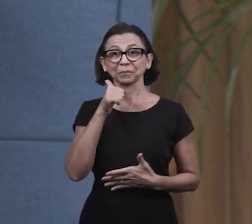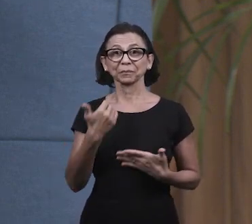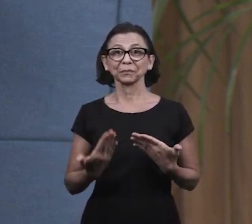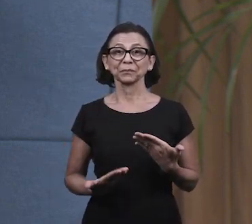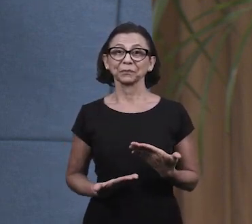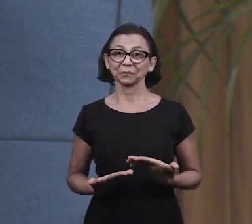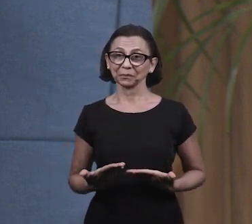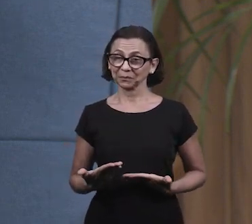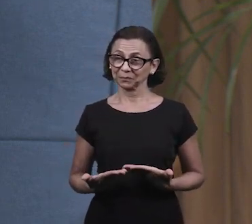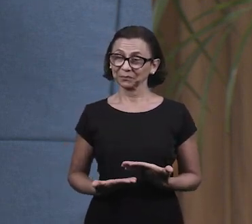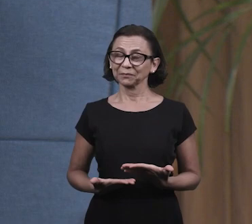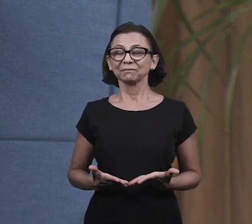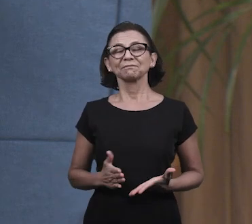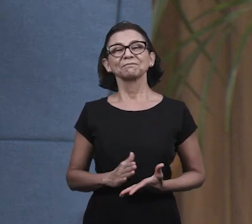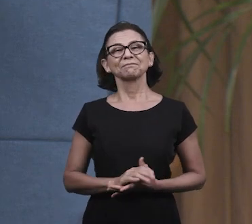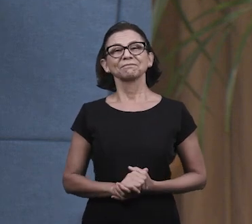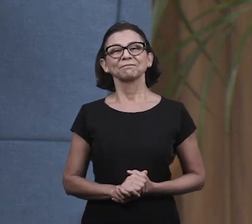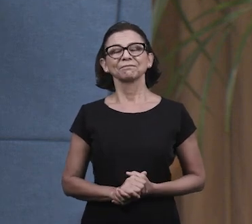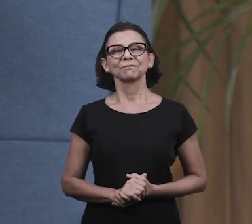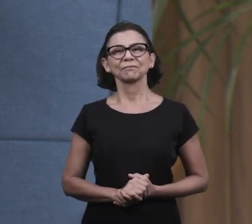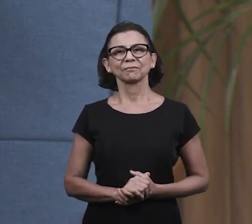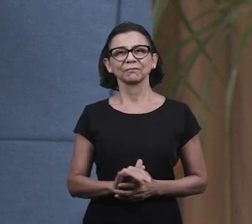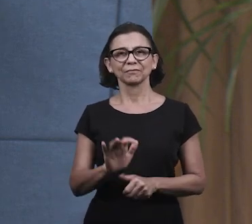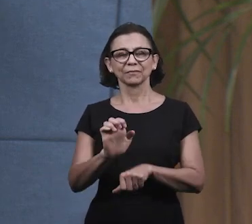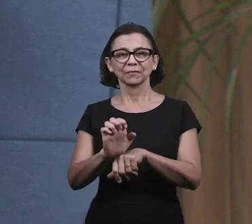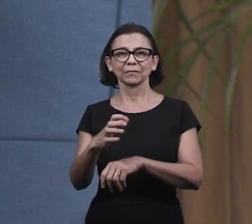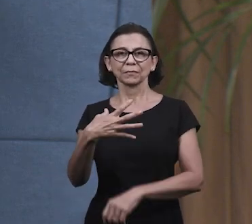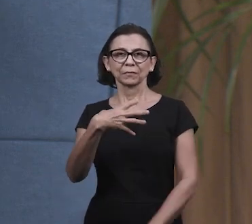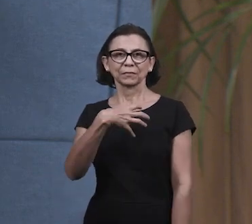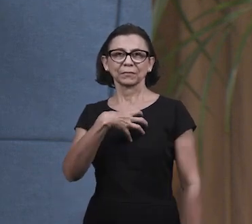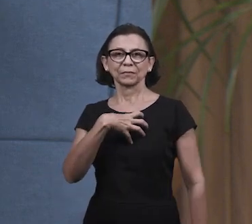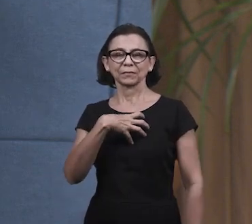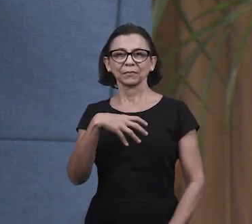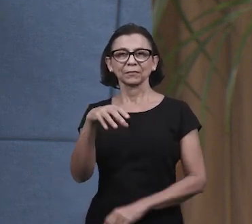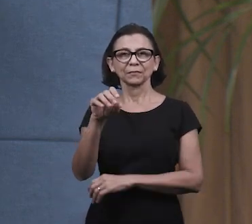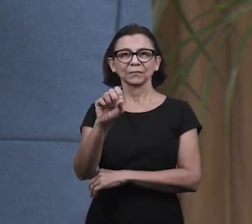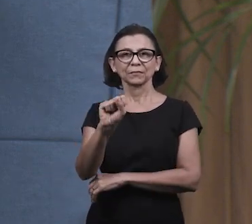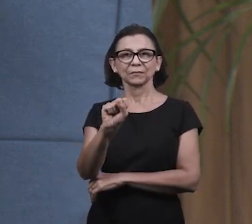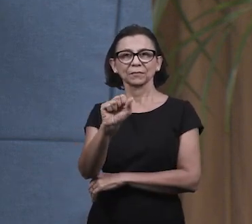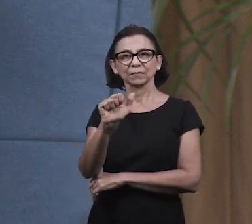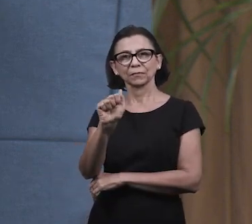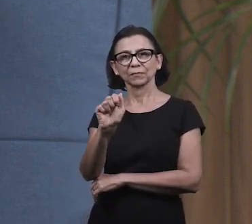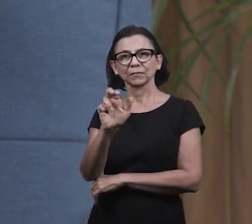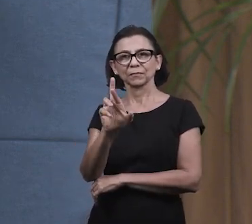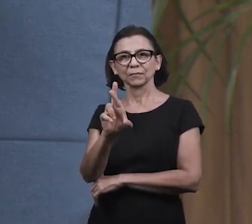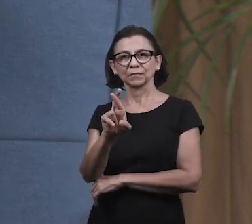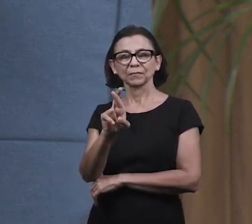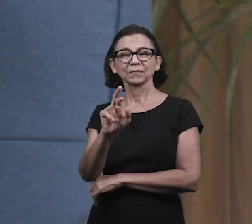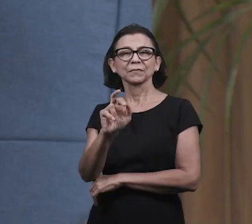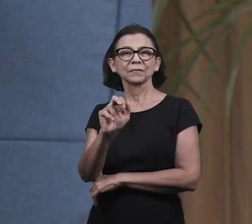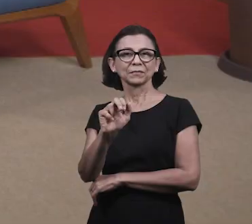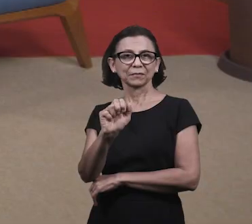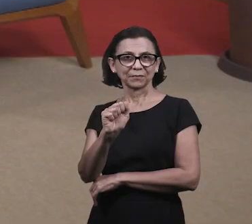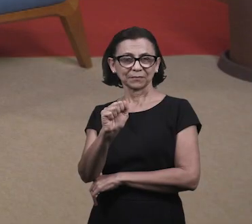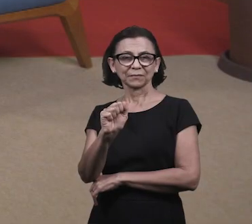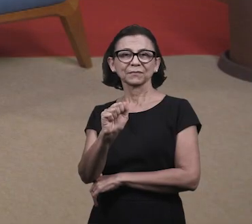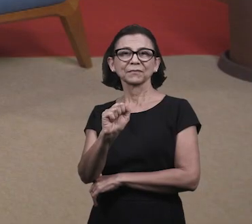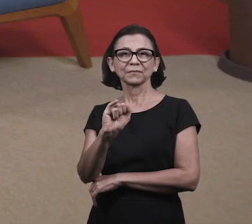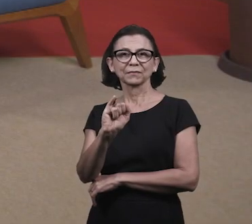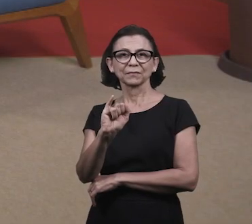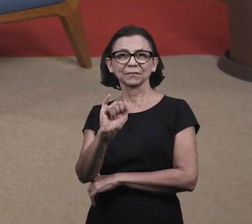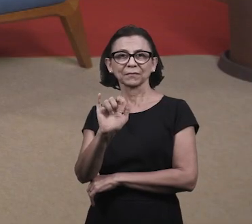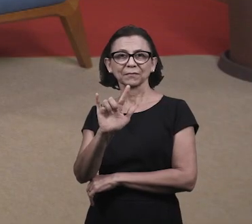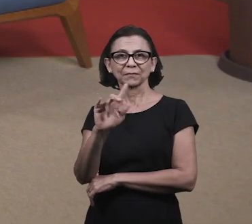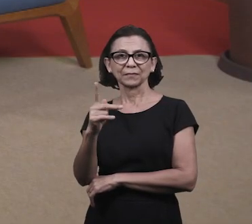allons maintenant à la participation d'une sœur, une sœur de Bahia, Sarah